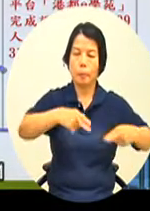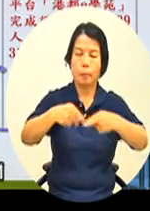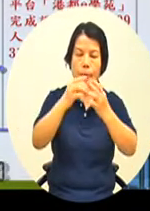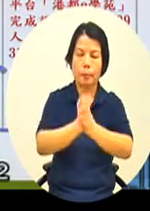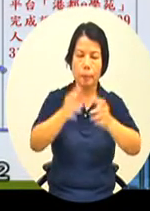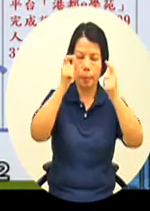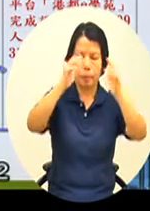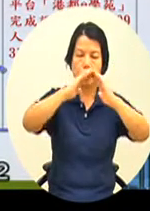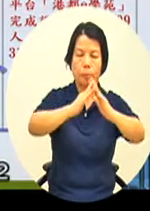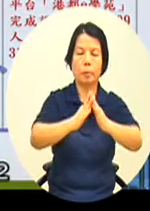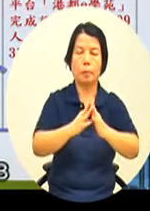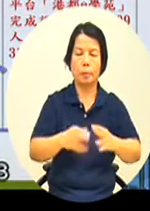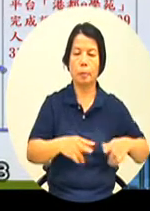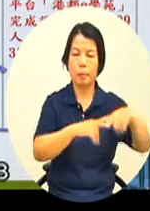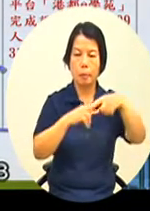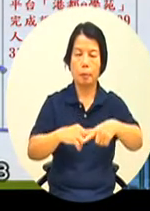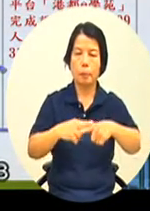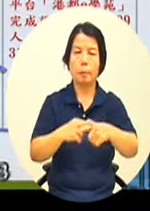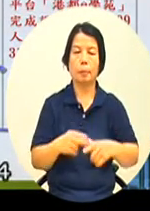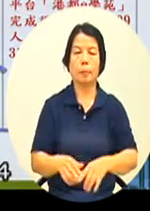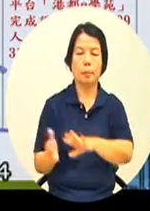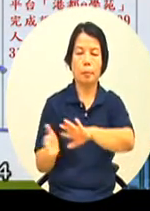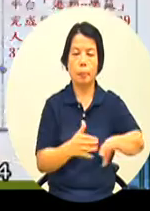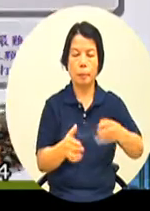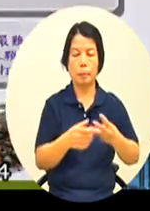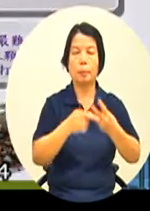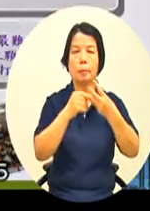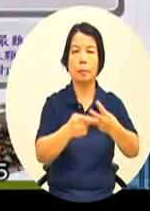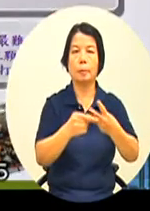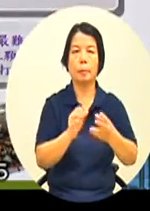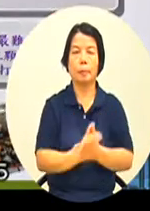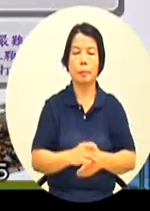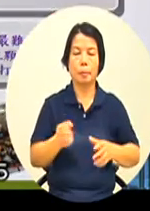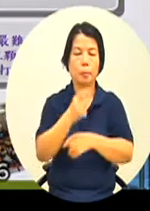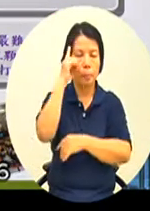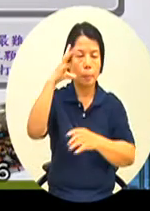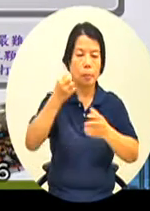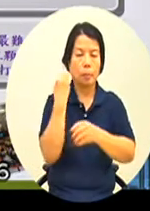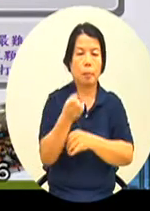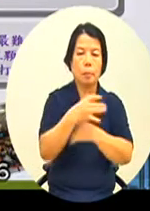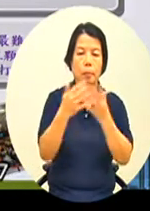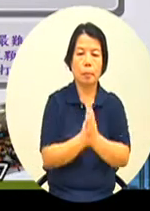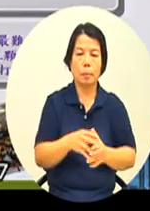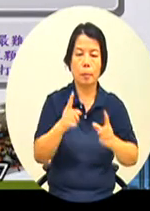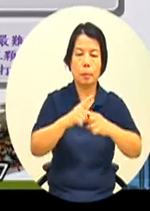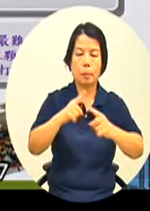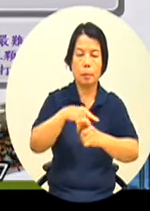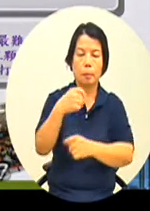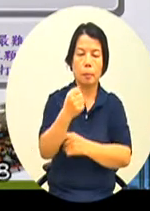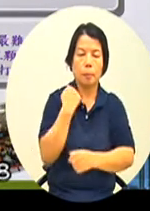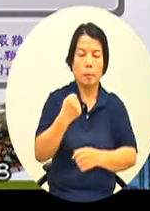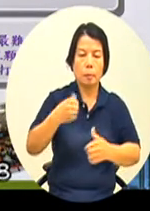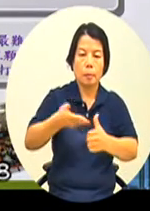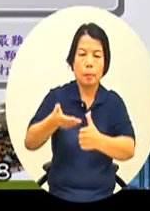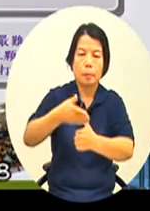行销。那第三部分在创新多元培力深化核心职能部分，我们依据公务员